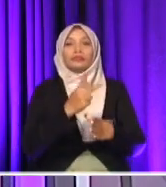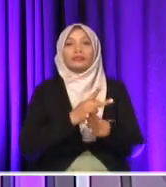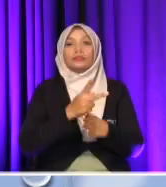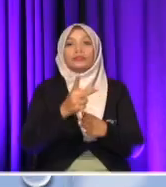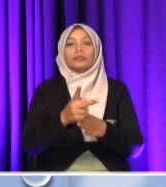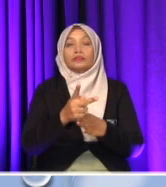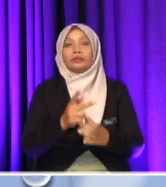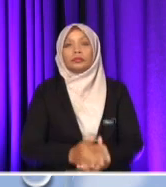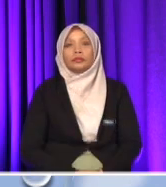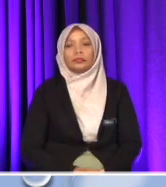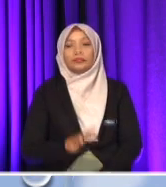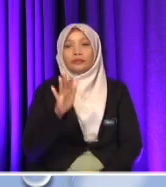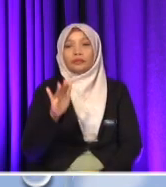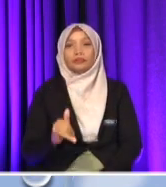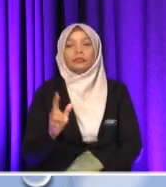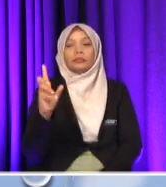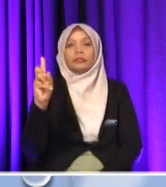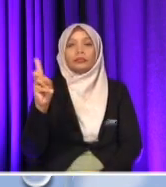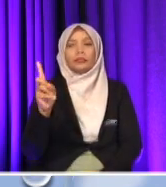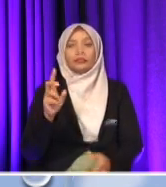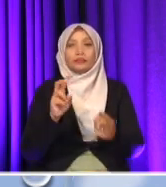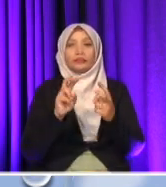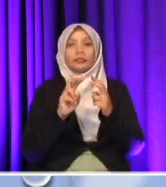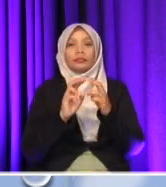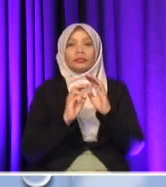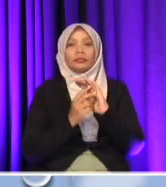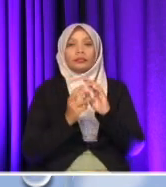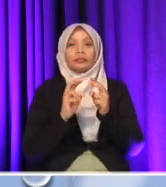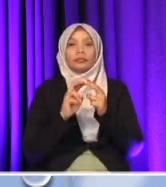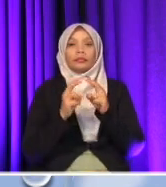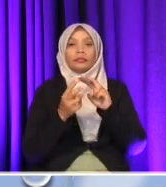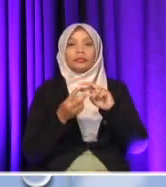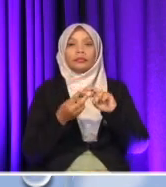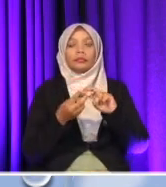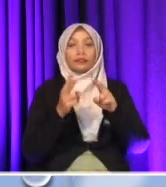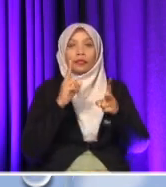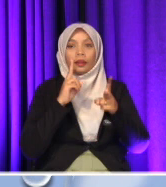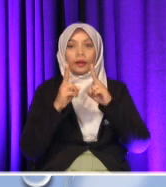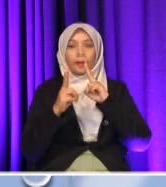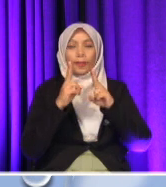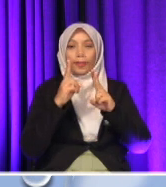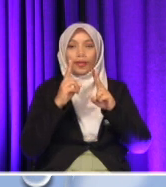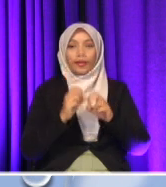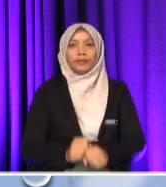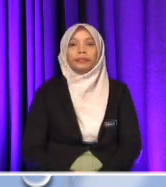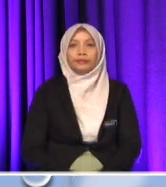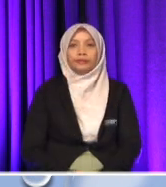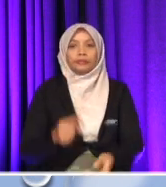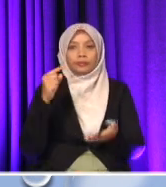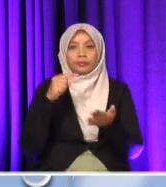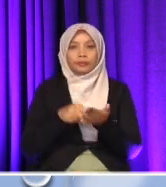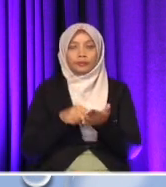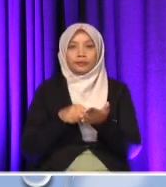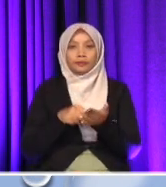sivil. Yang mana perkataan sivil ni, tadi kita kata ada dua komponen tadi kan, saling pada perintang. Untuk